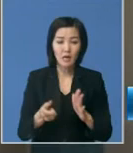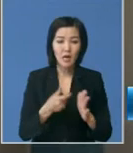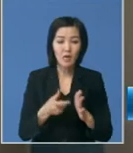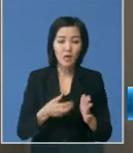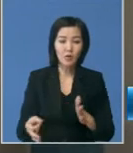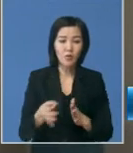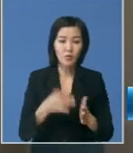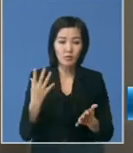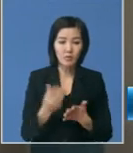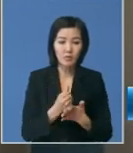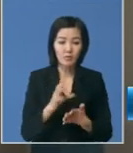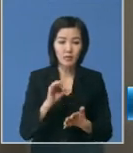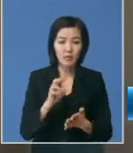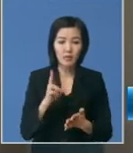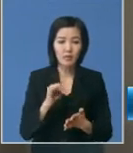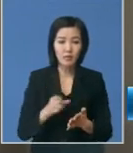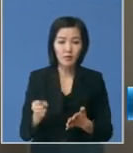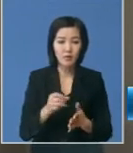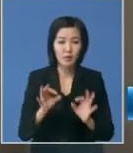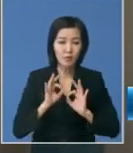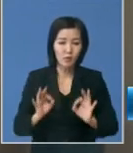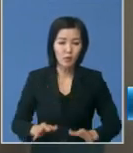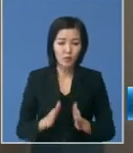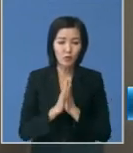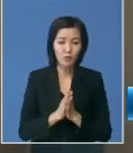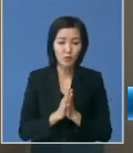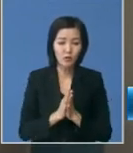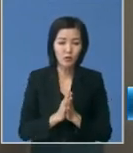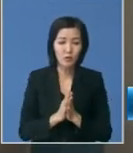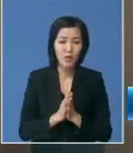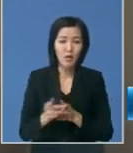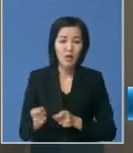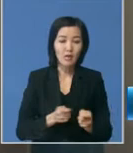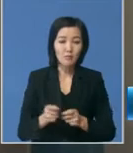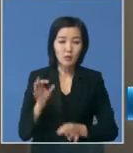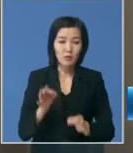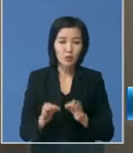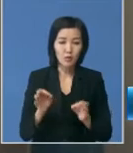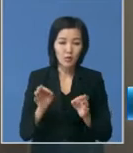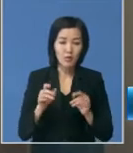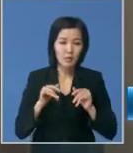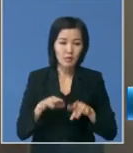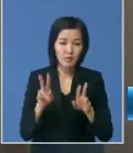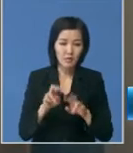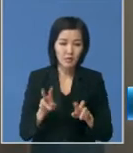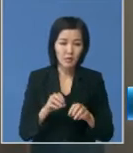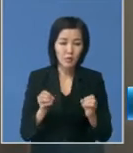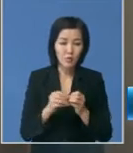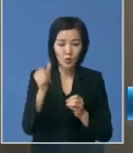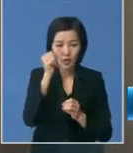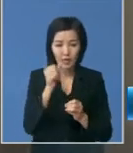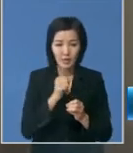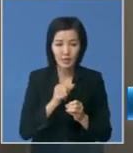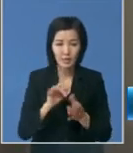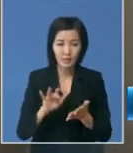облысынан таптық. Ескелді аудандық прокуратурасының өтінішімен облыстық әкімшілік сотында іс қаралды. Шешімге сәйкес он айлық есептік